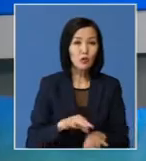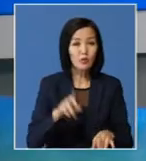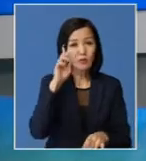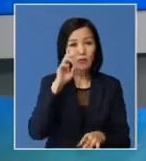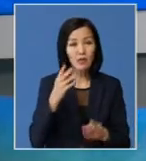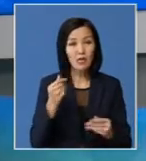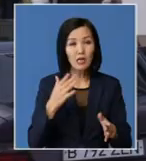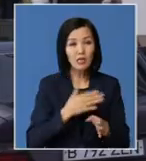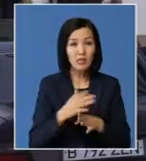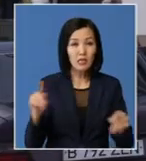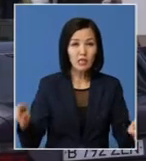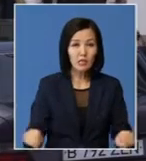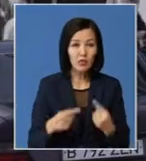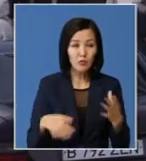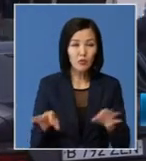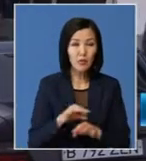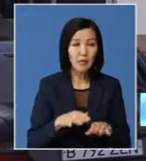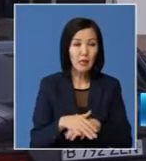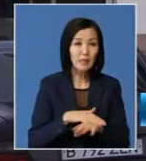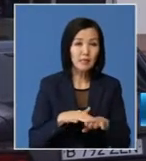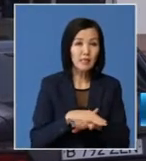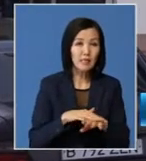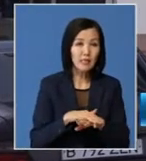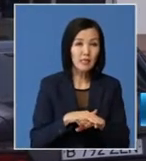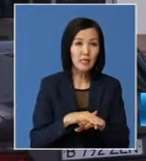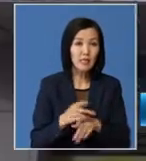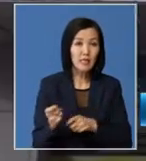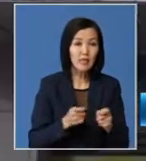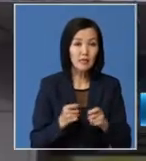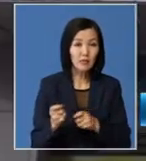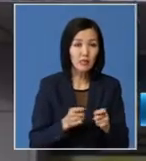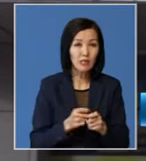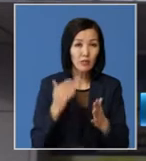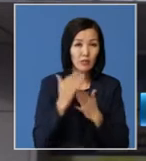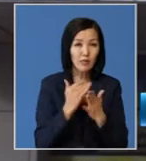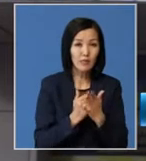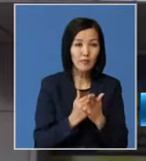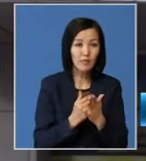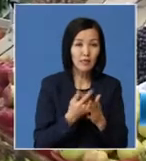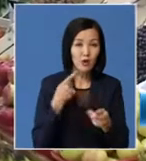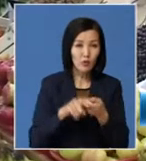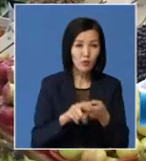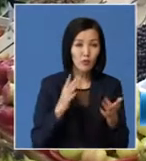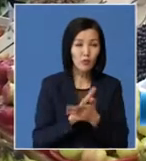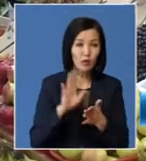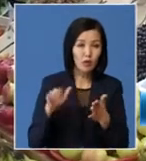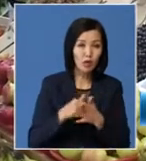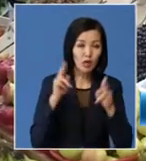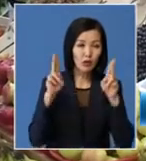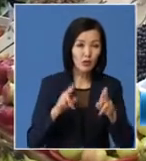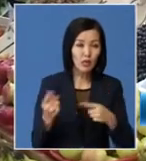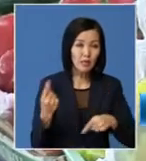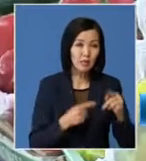қайта жаңғырту жобасы аясында базарларды заманға сай әкімшіліктендіру бағдарламасына сай енгізіліп отыр. Жаңа жүйені кәсіпкерлерге